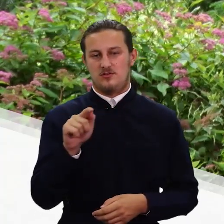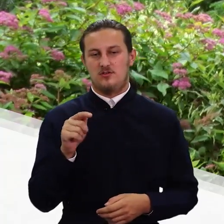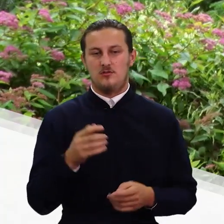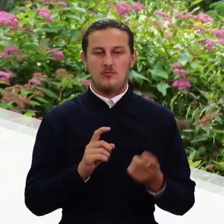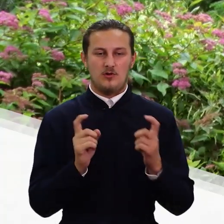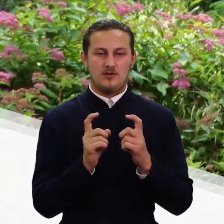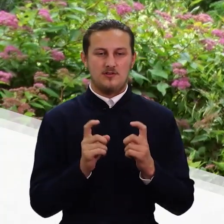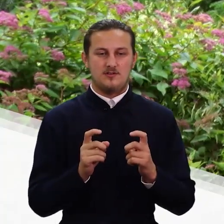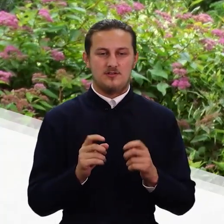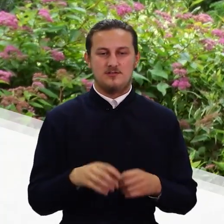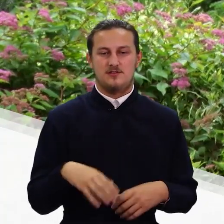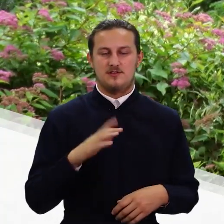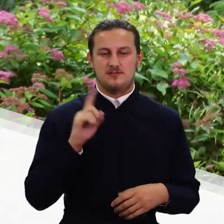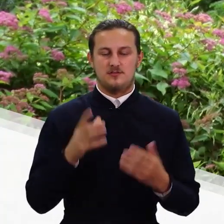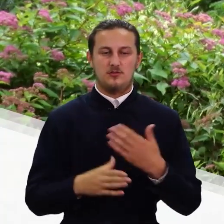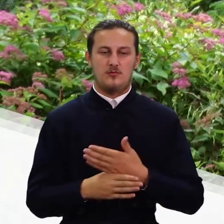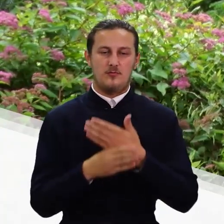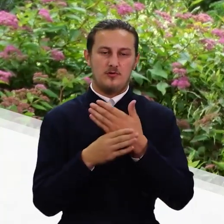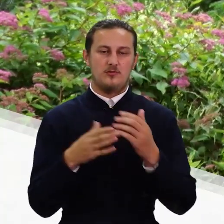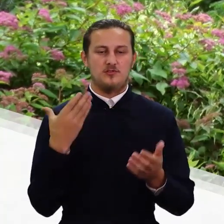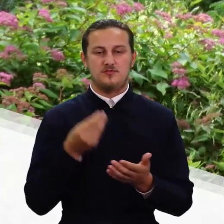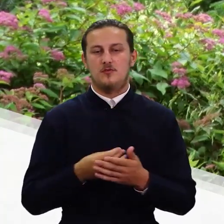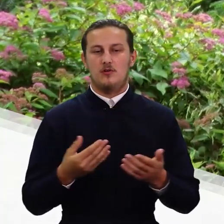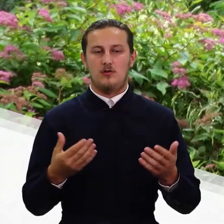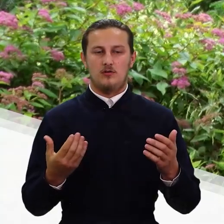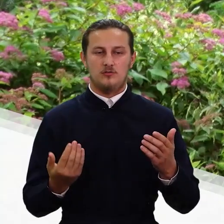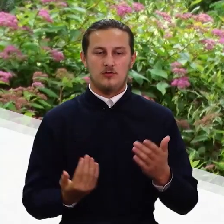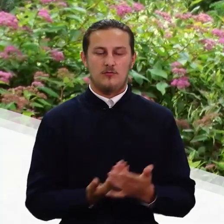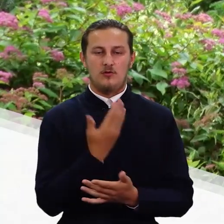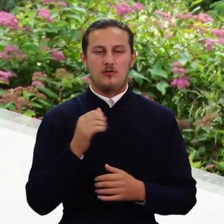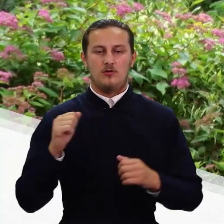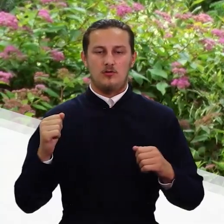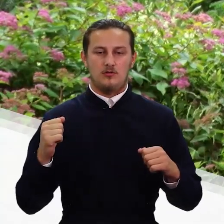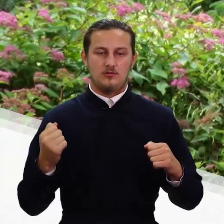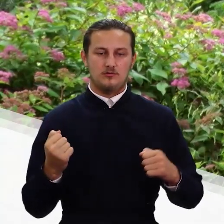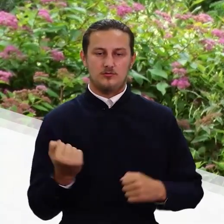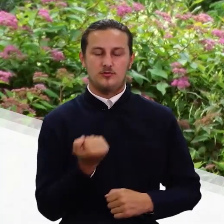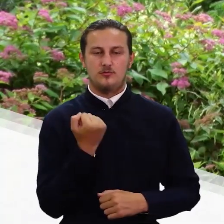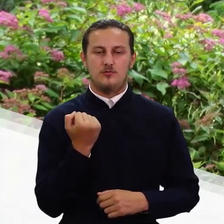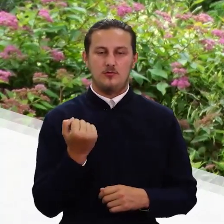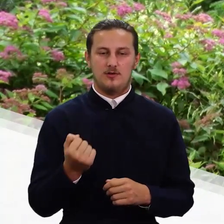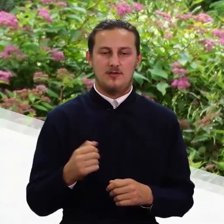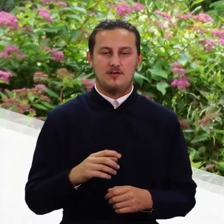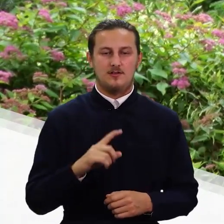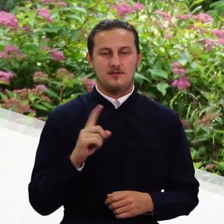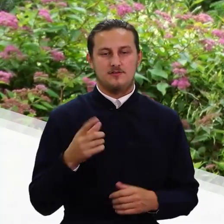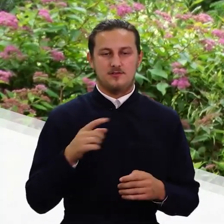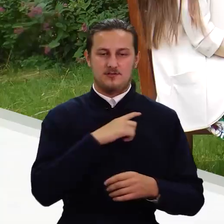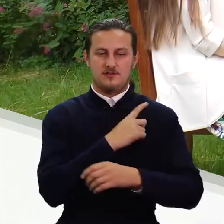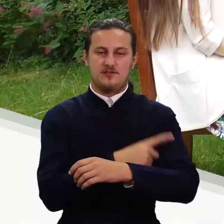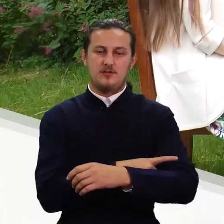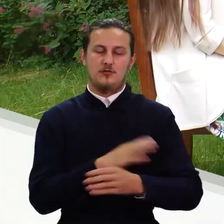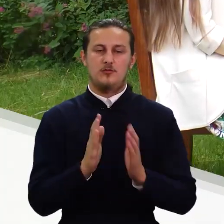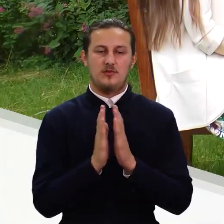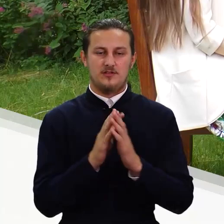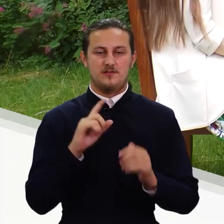нового друга святого, з його силою молитви, з його прикладом, з його настановами, з